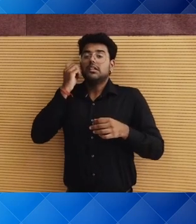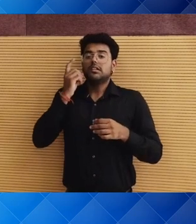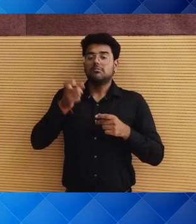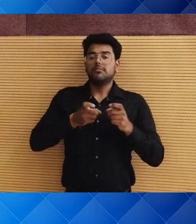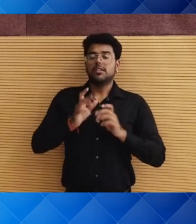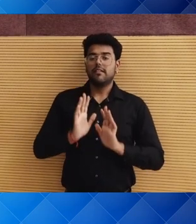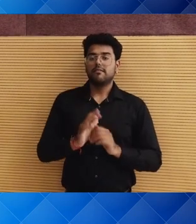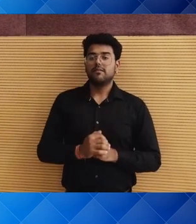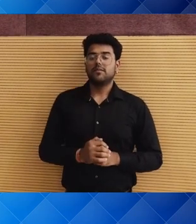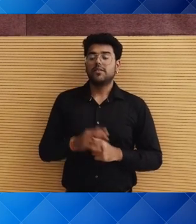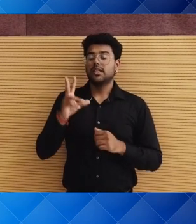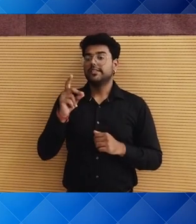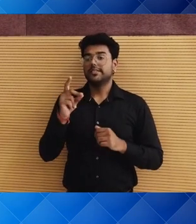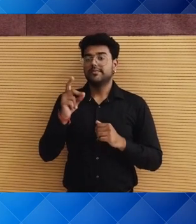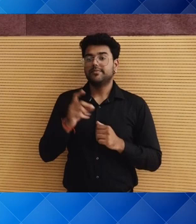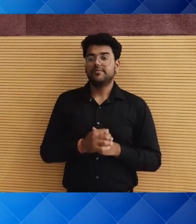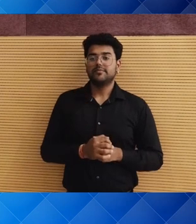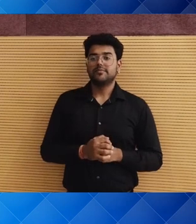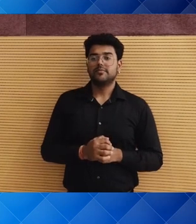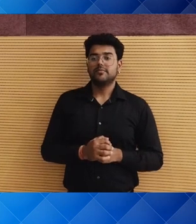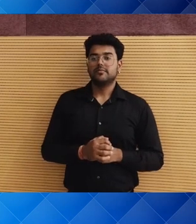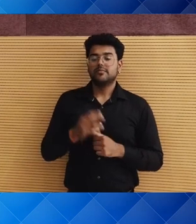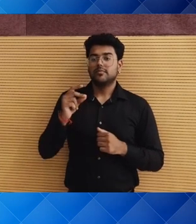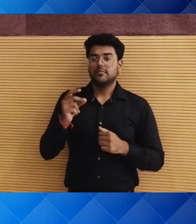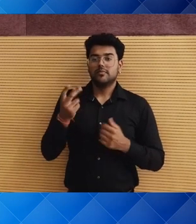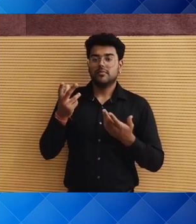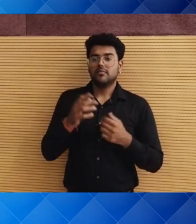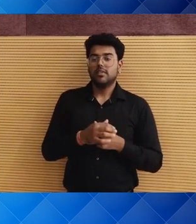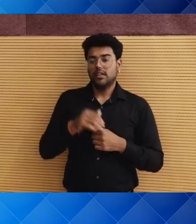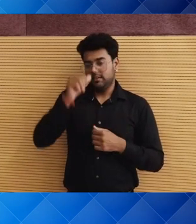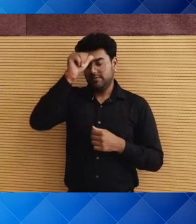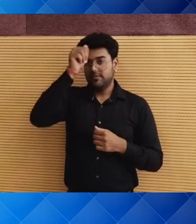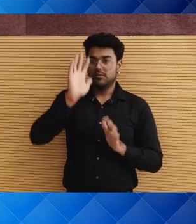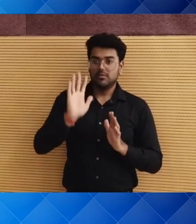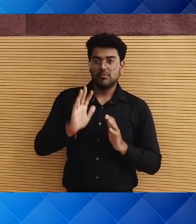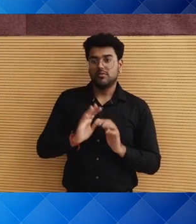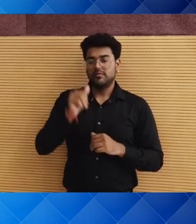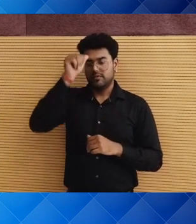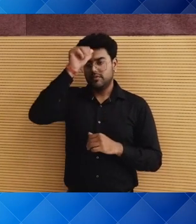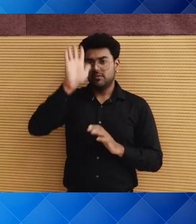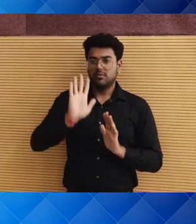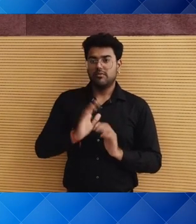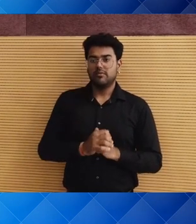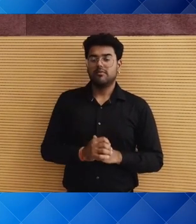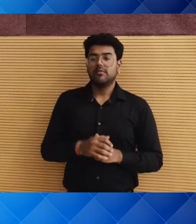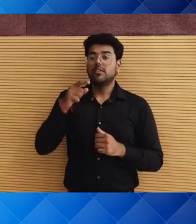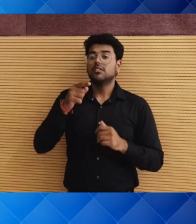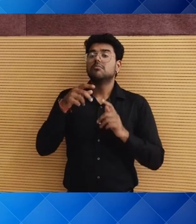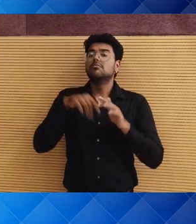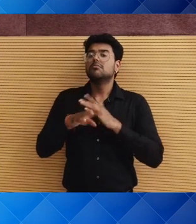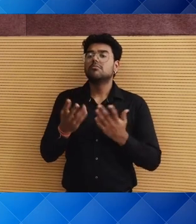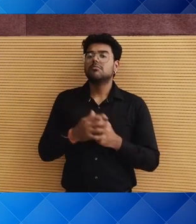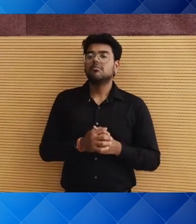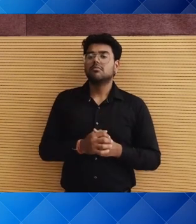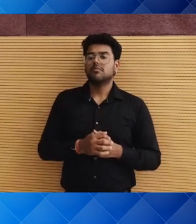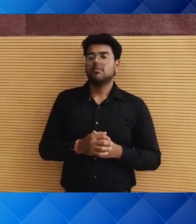है। दूसरा पंचकोष की दूसरा प्रमुख बिंदु है प्राणमय कोष। इसमें जो सॉफ्टवेयर, तो